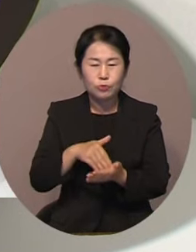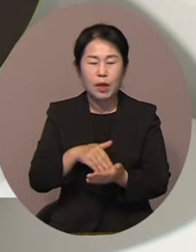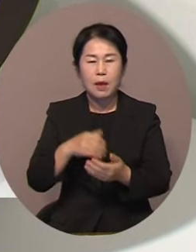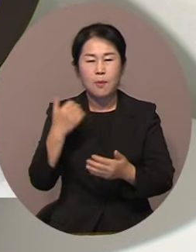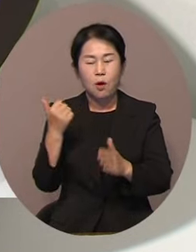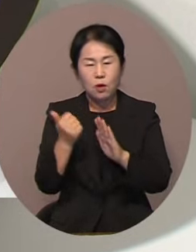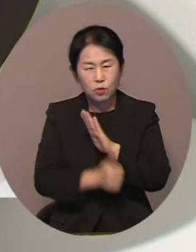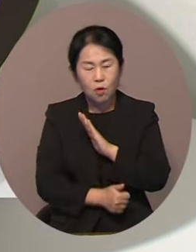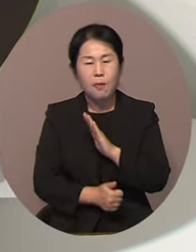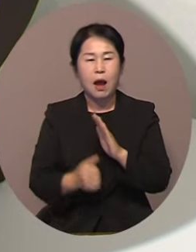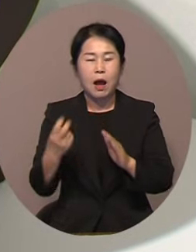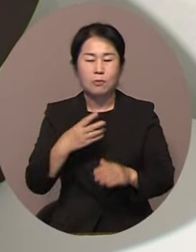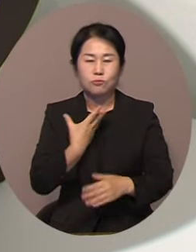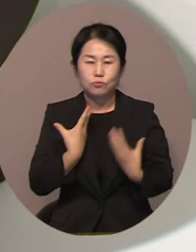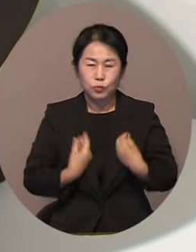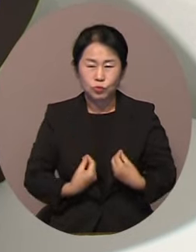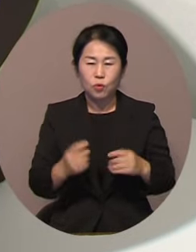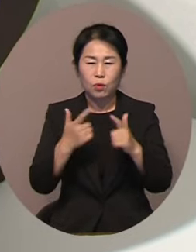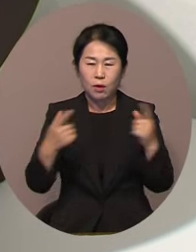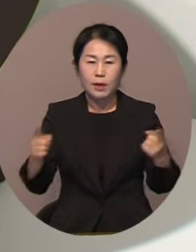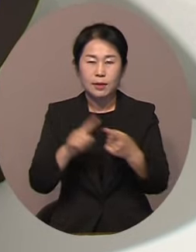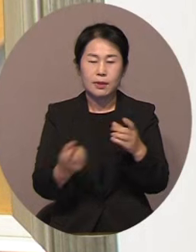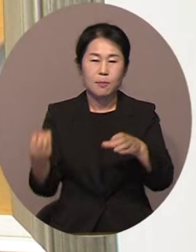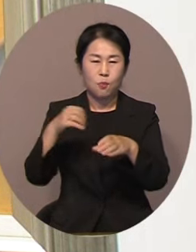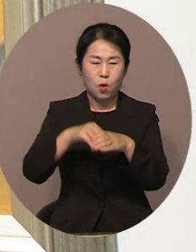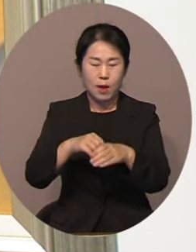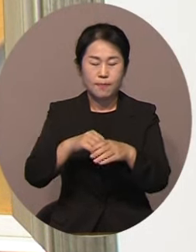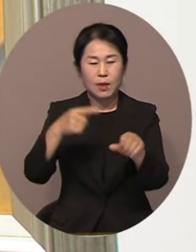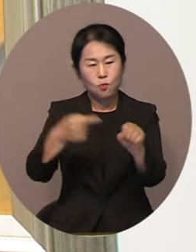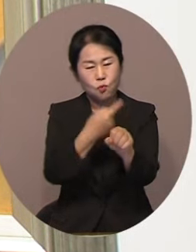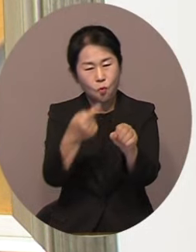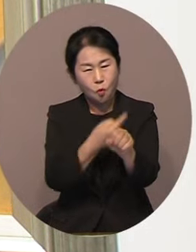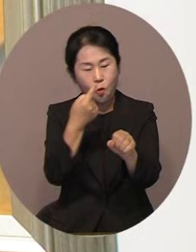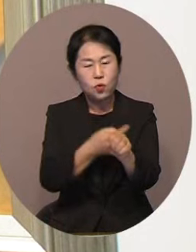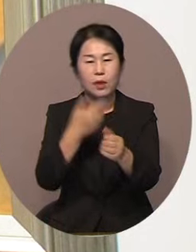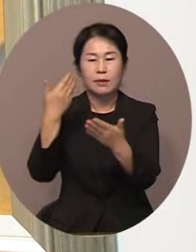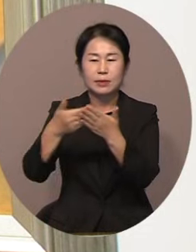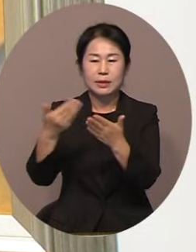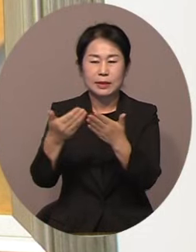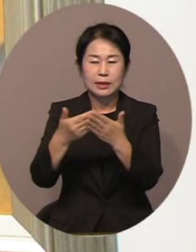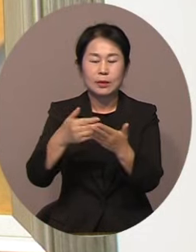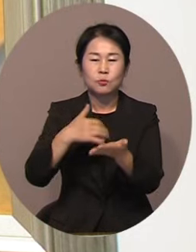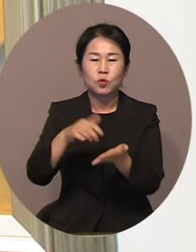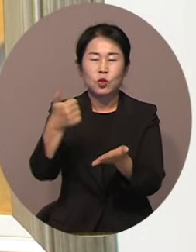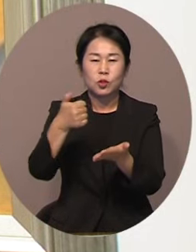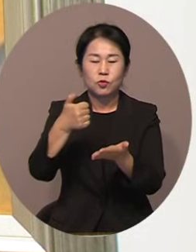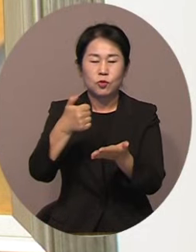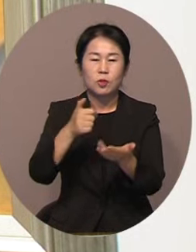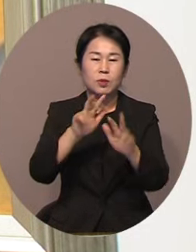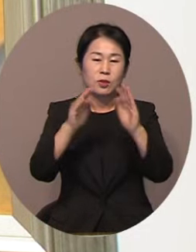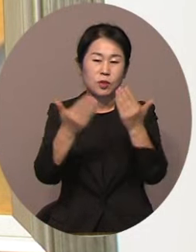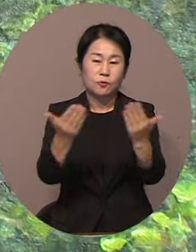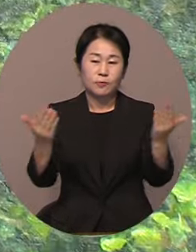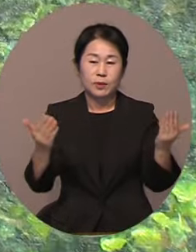절망과 분노 애환 등을 담은 공해와 서에 서양화든 신점을 선보입니다